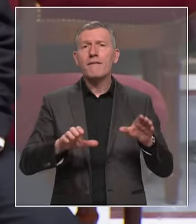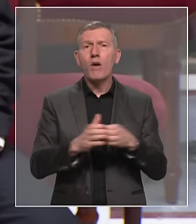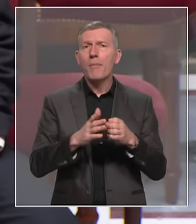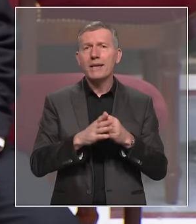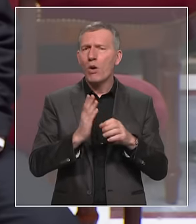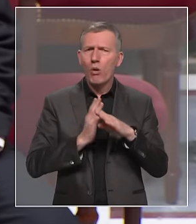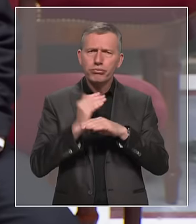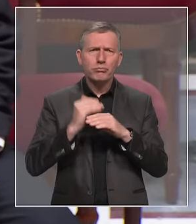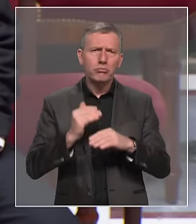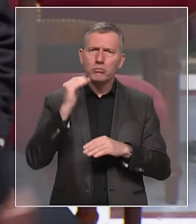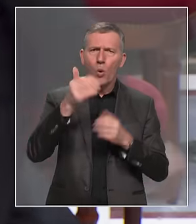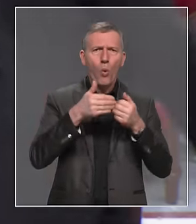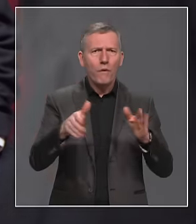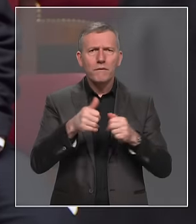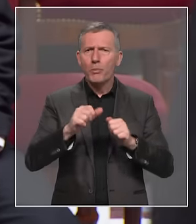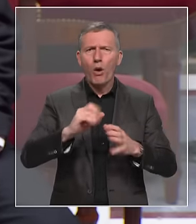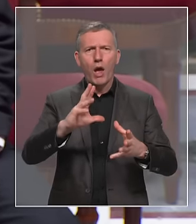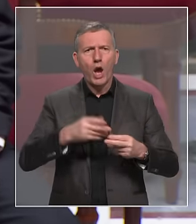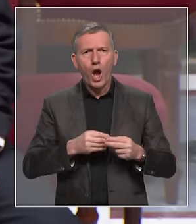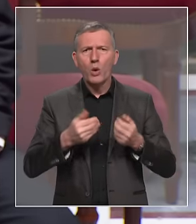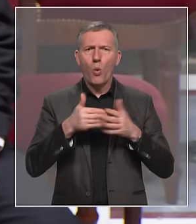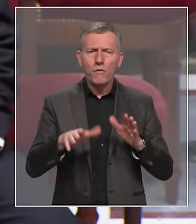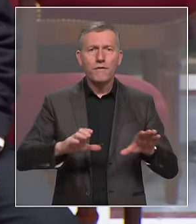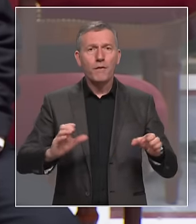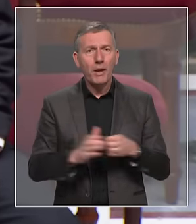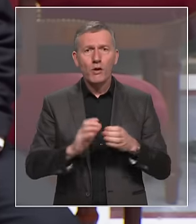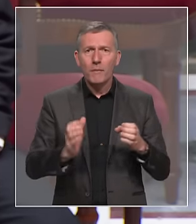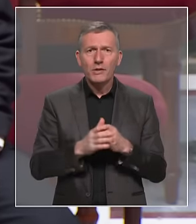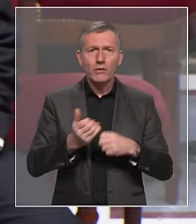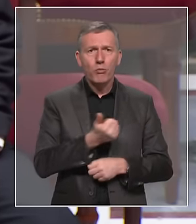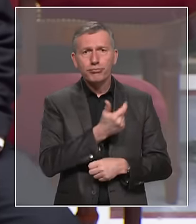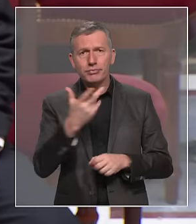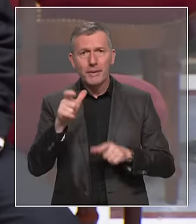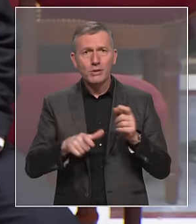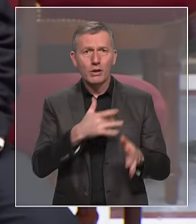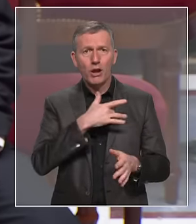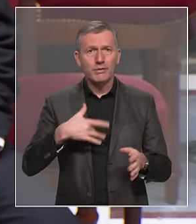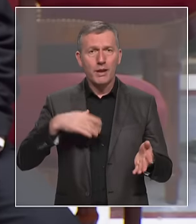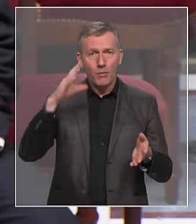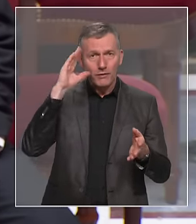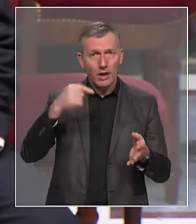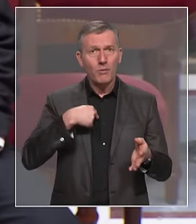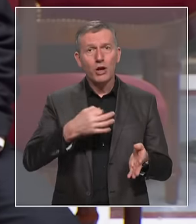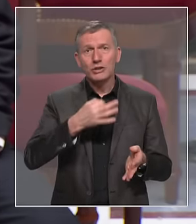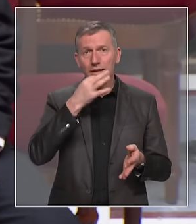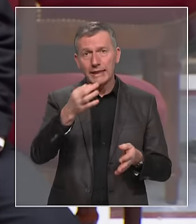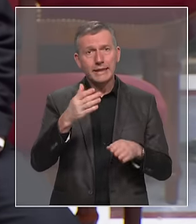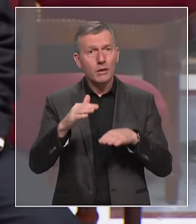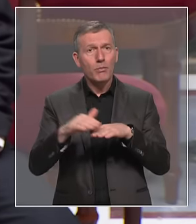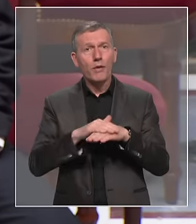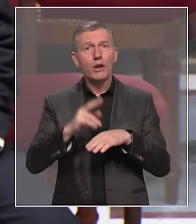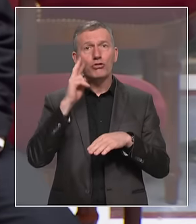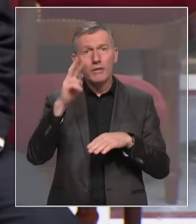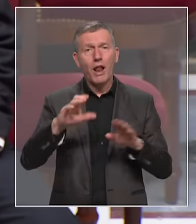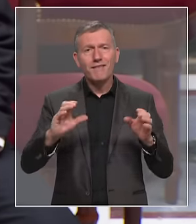numerus apertus. On forme beaucoup plus de professionnels de santé aujourd'hui, mais je le dis, et j'ai eu l'occasion de le dire dans ma déclaration de politique générale, on n'en